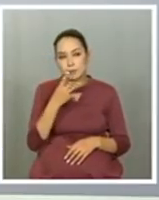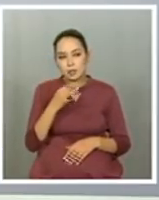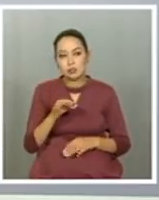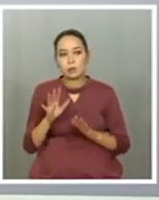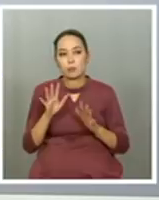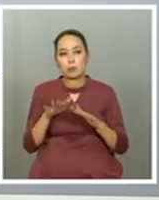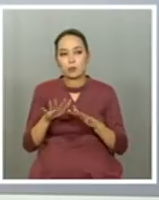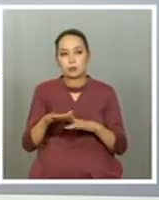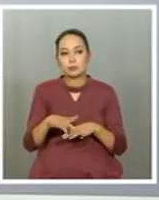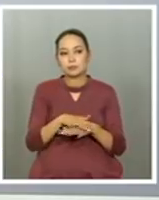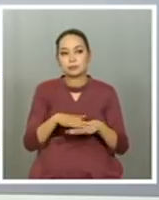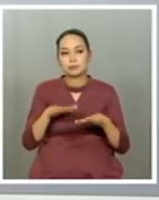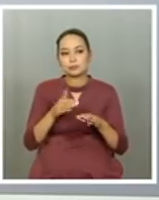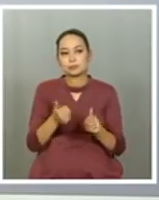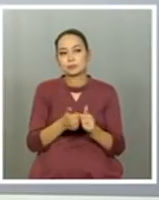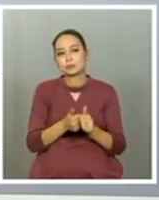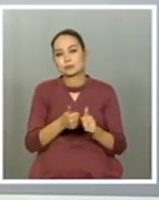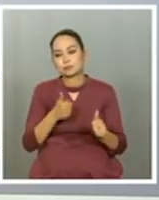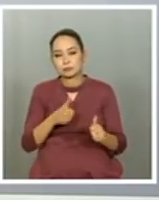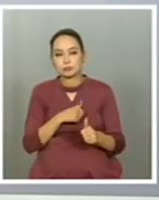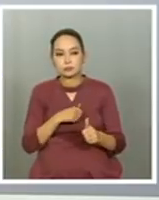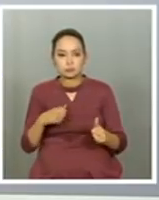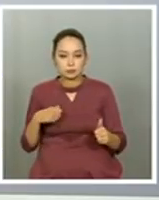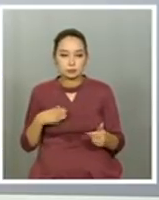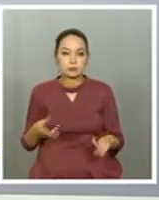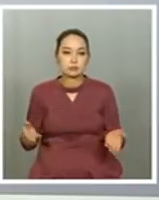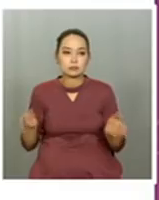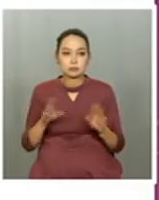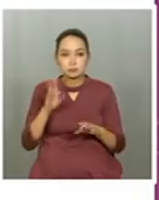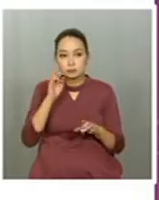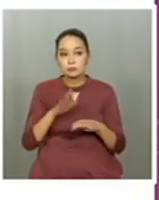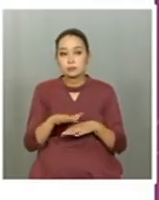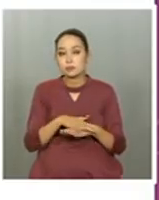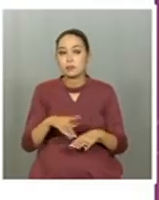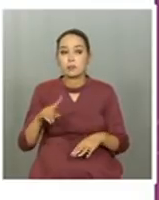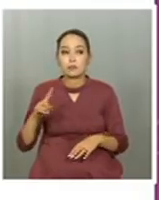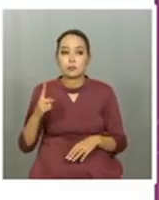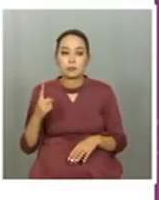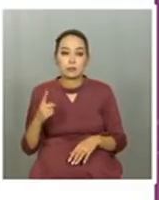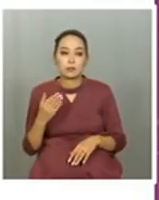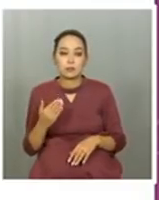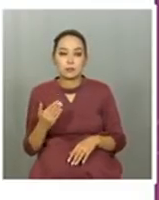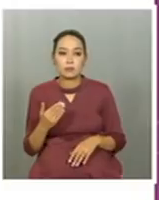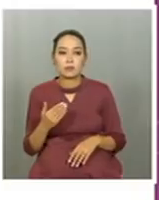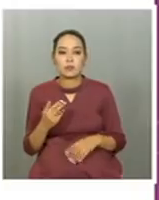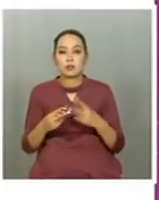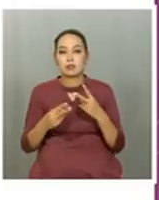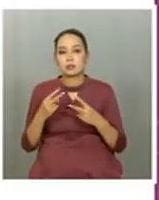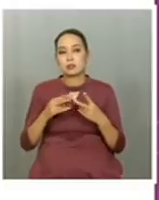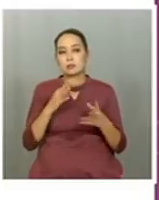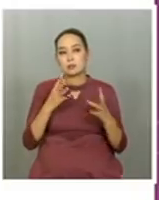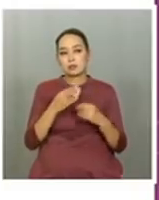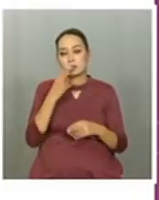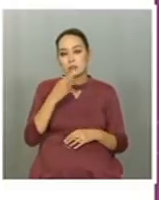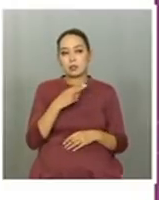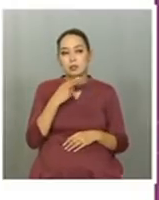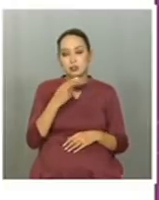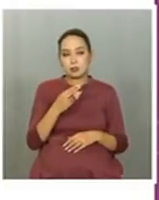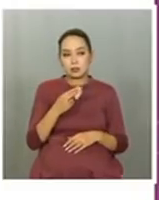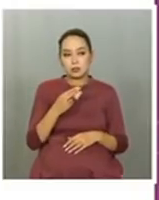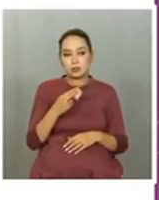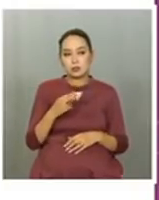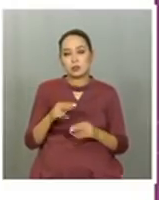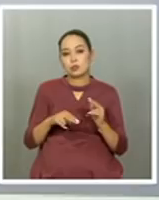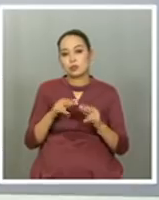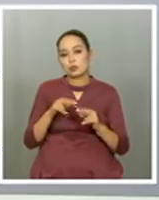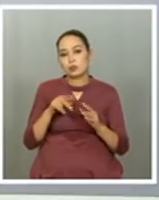қалған елдерді осы периферияға жатқызамыз. Неліктен? Өйткені салыстырмалы түрде қарайтын болсақ, құрлықтың